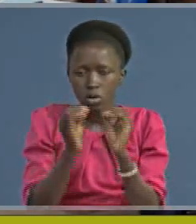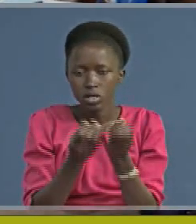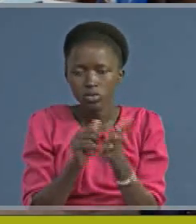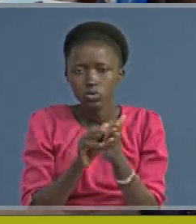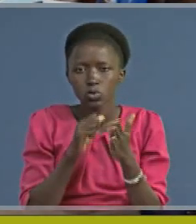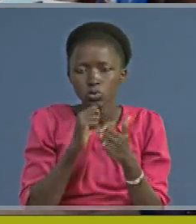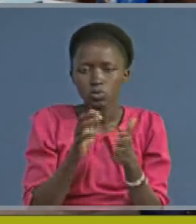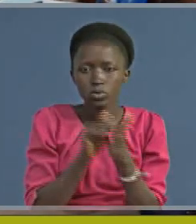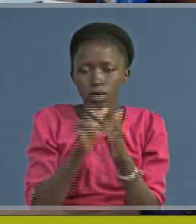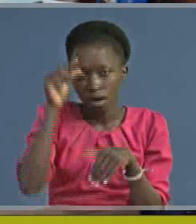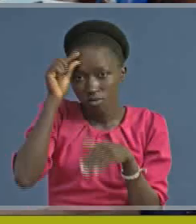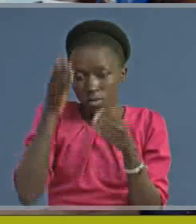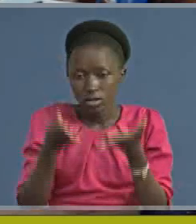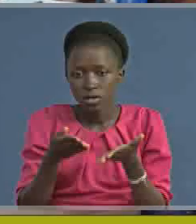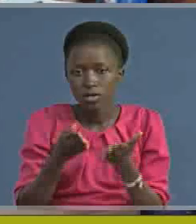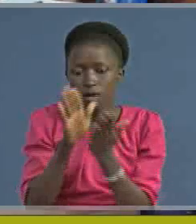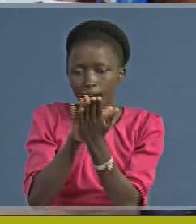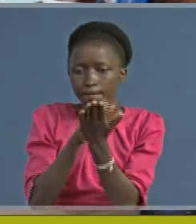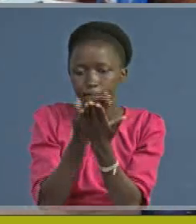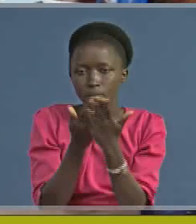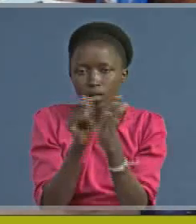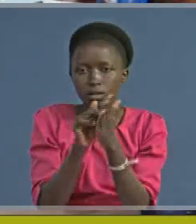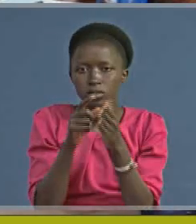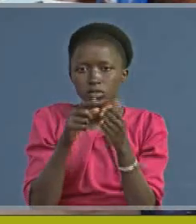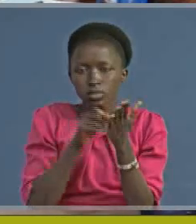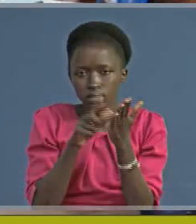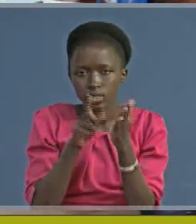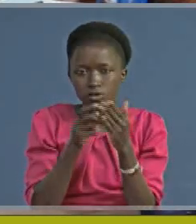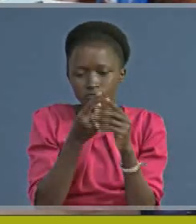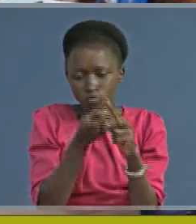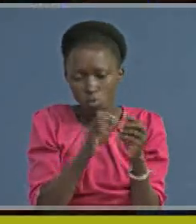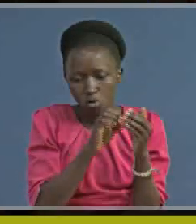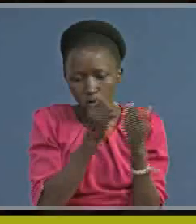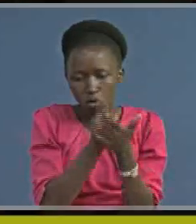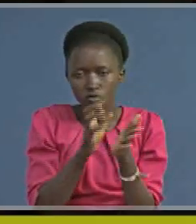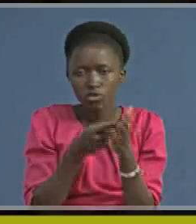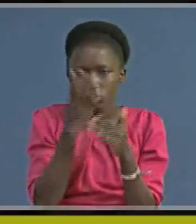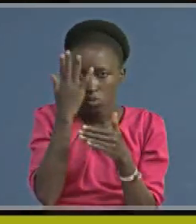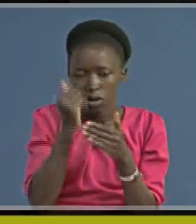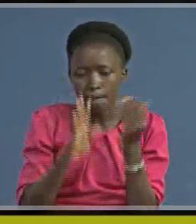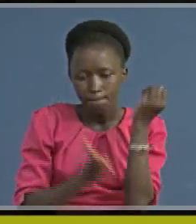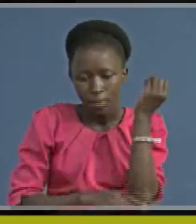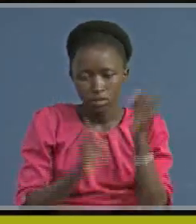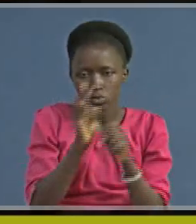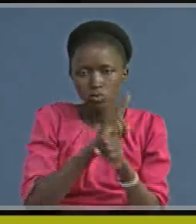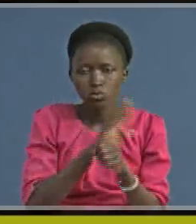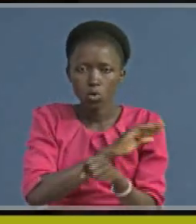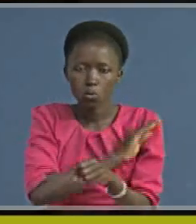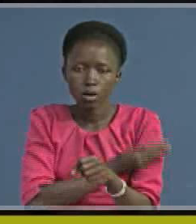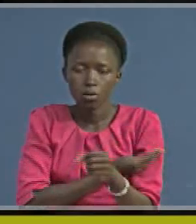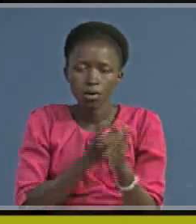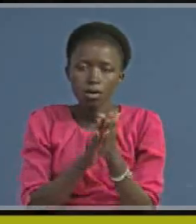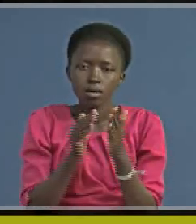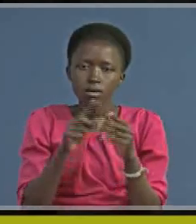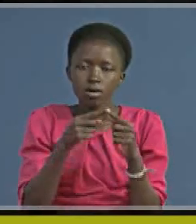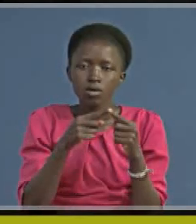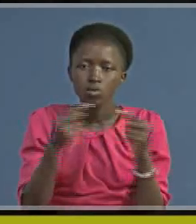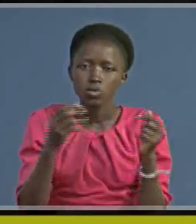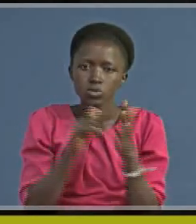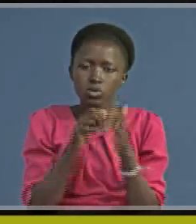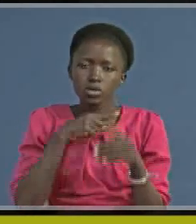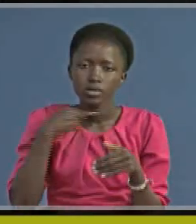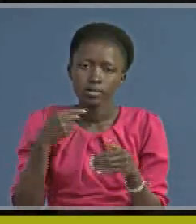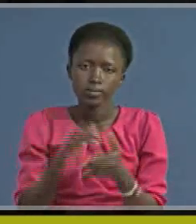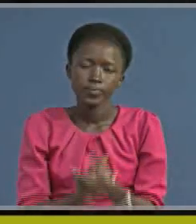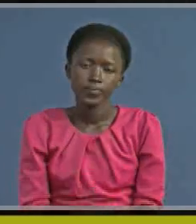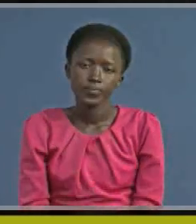yasiyo serikali sasa yamewasilisha rufaa kumfurusha gavana huyo afisini kwa misingi ya utumizi mbaya wa mamlaka kando na madai ya